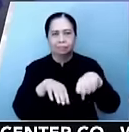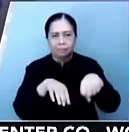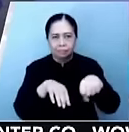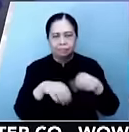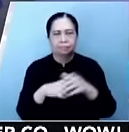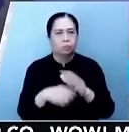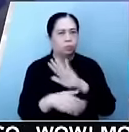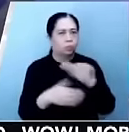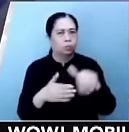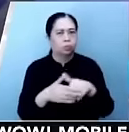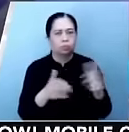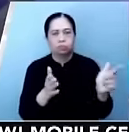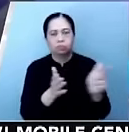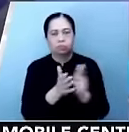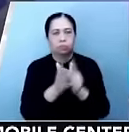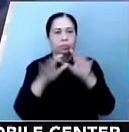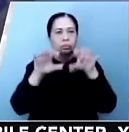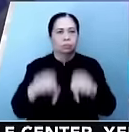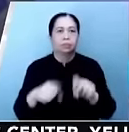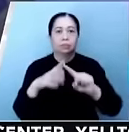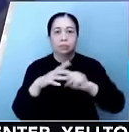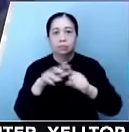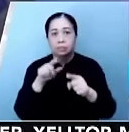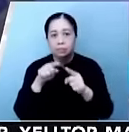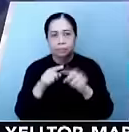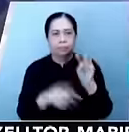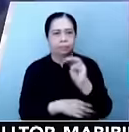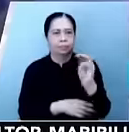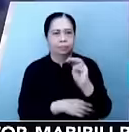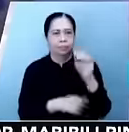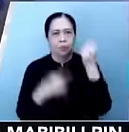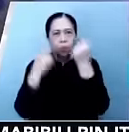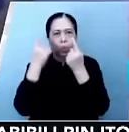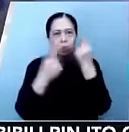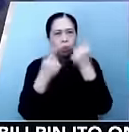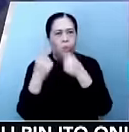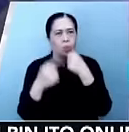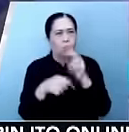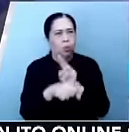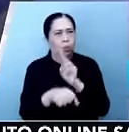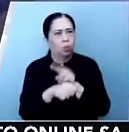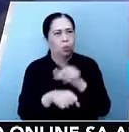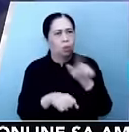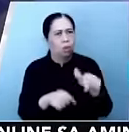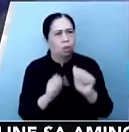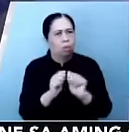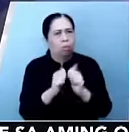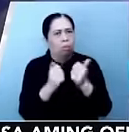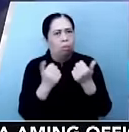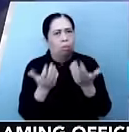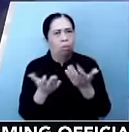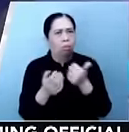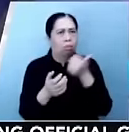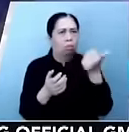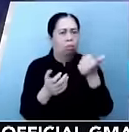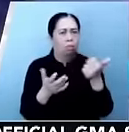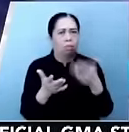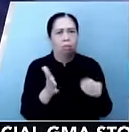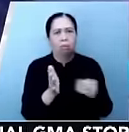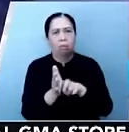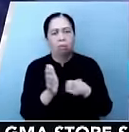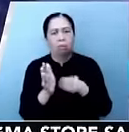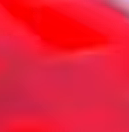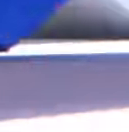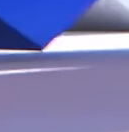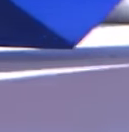lahat ng lalabag simula po sa Lunes. Ikinakabahala tuloy ng mga gumagamit nito ang kanilang maaring alternatibong masasakyan. Nakatutok